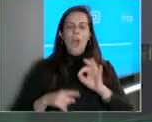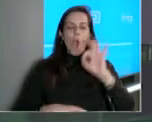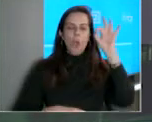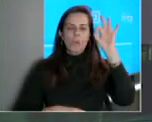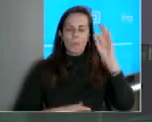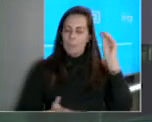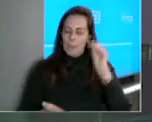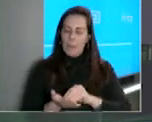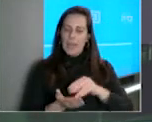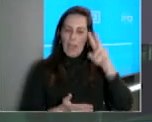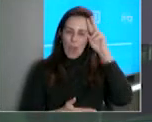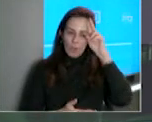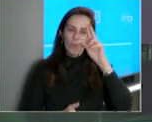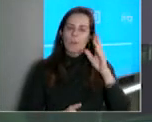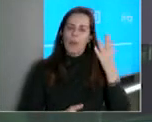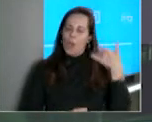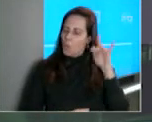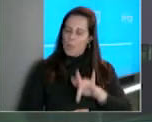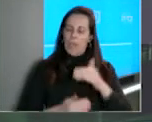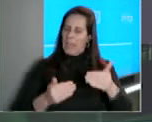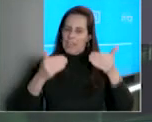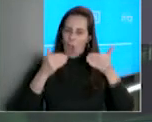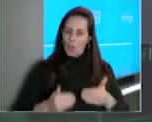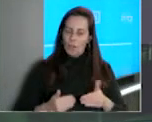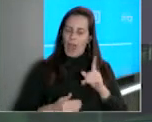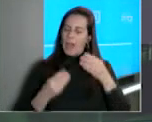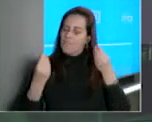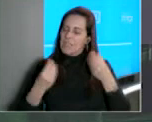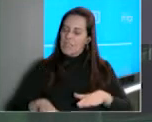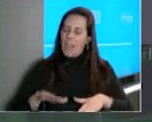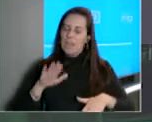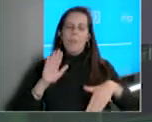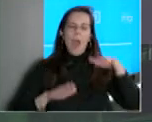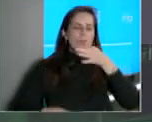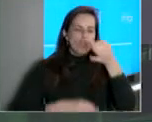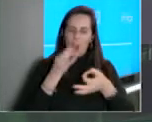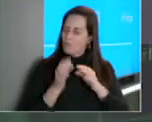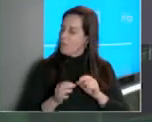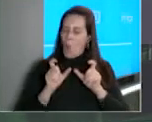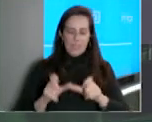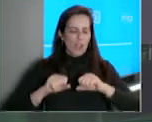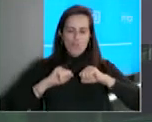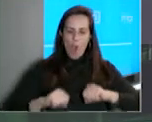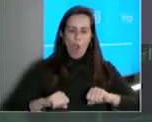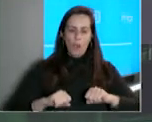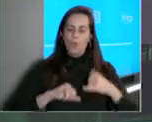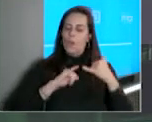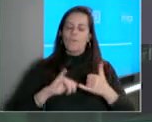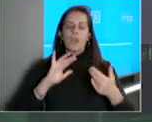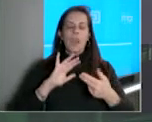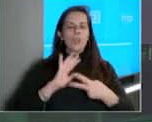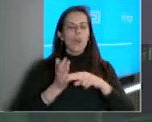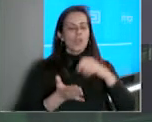59.5% ממתפקדי הליכוד הצביעו נגד התוכנית. אך ההפסד במשאל מתפקדי הליכוד לא עצר את שרון. והוא הביא את התוכנית